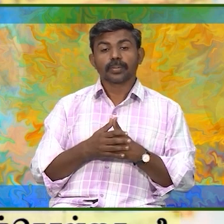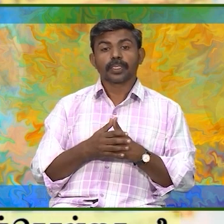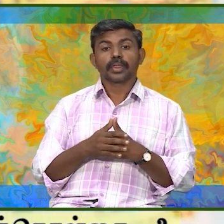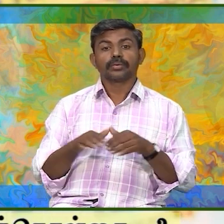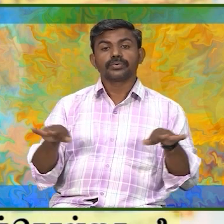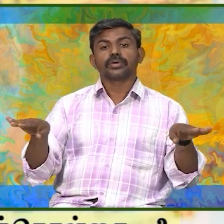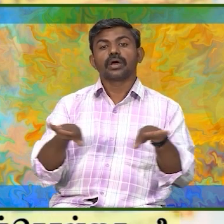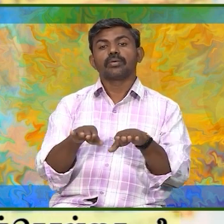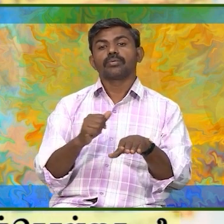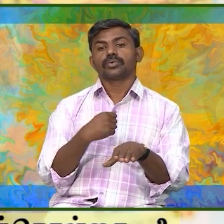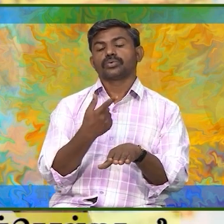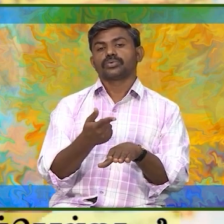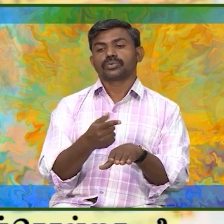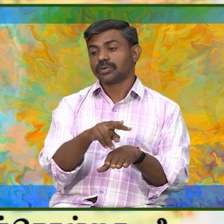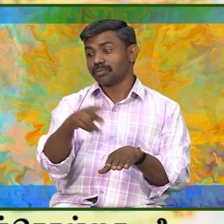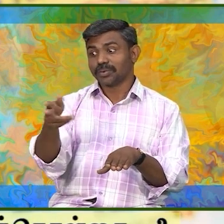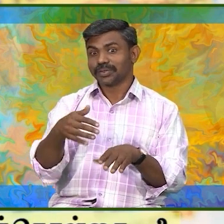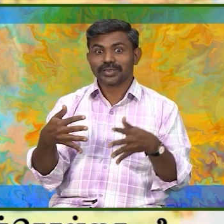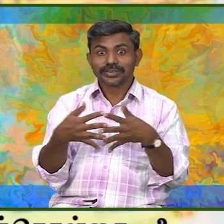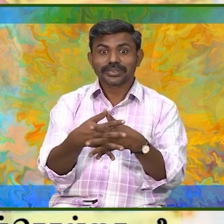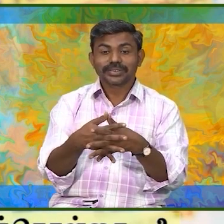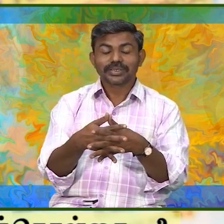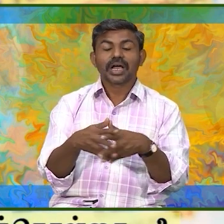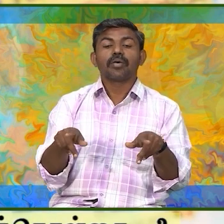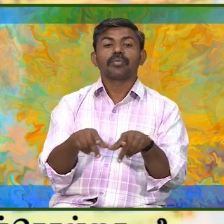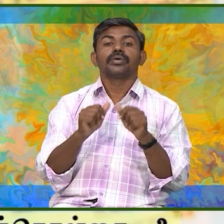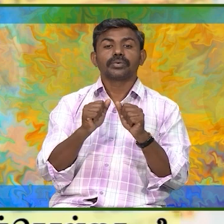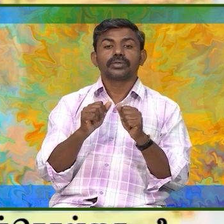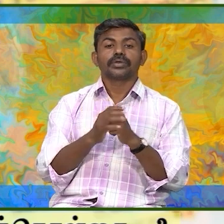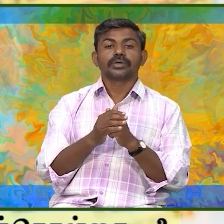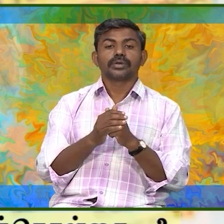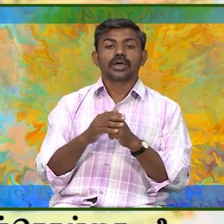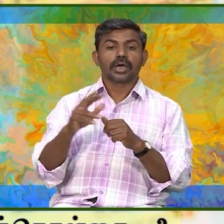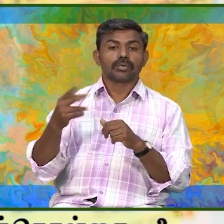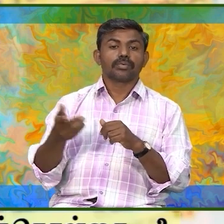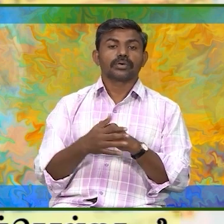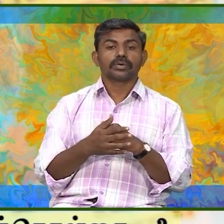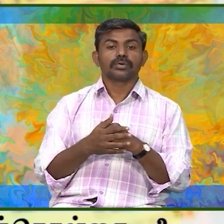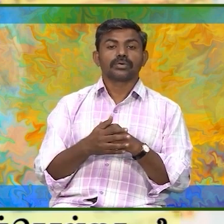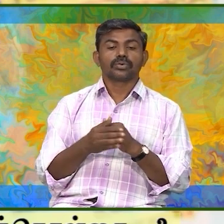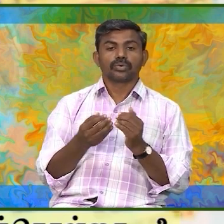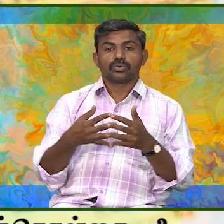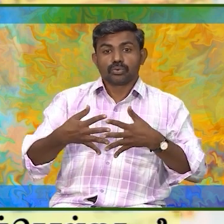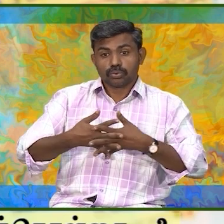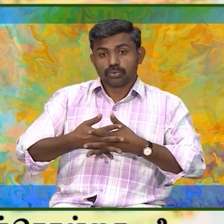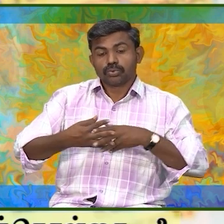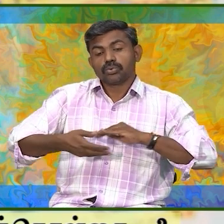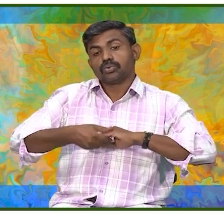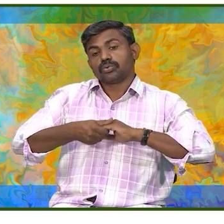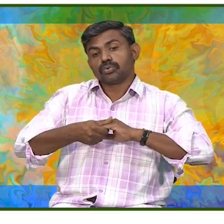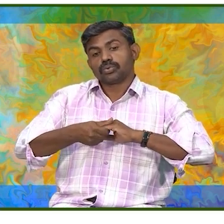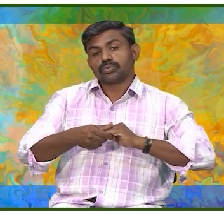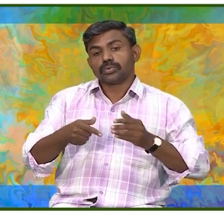ஒரு அமைப்பை ஏற்படுத்துது. இந்த பக்கத்து நாடுகள் எல்லாம் சேர்த்து ஒரு அமைப்பை ஏற்படுத்தி அதன் மூலமாக ஒற்றுமையை வழிப்படுத்துவது.